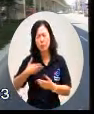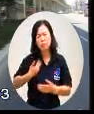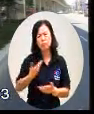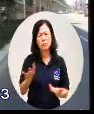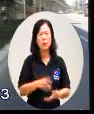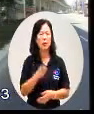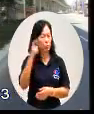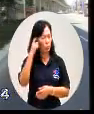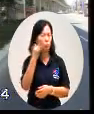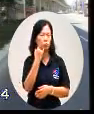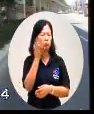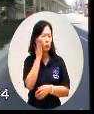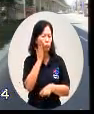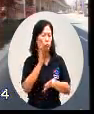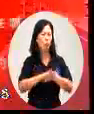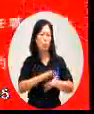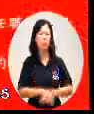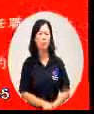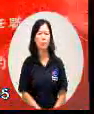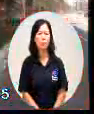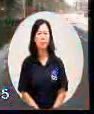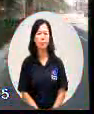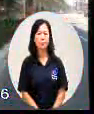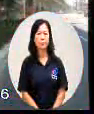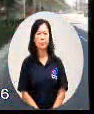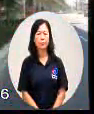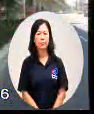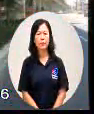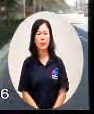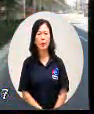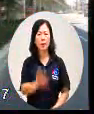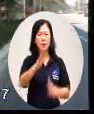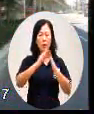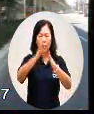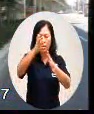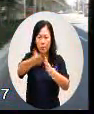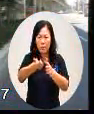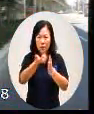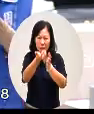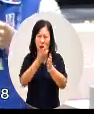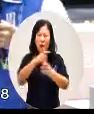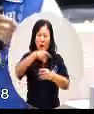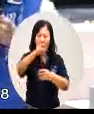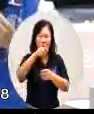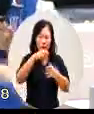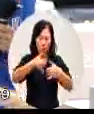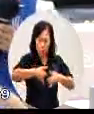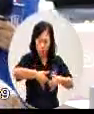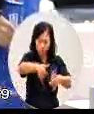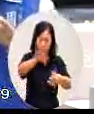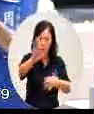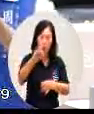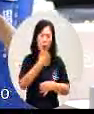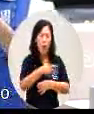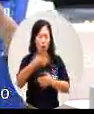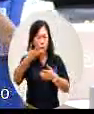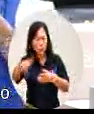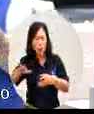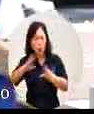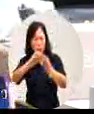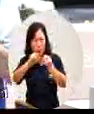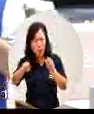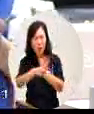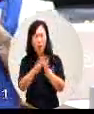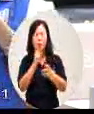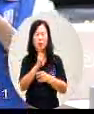很可惜啊哈、哦。再看，哎，市场你刚才头我，你看呢，沿路看到有水泥的，哎，外面个个